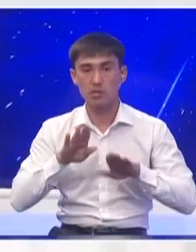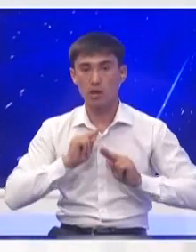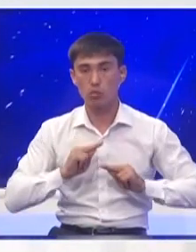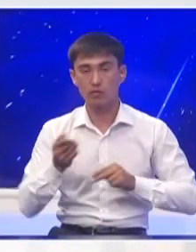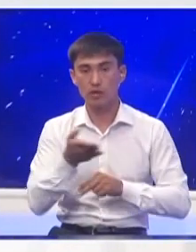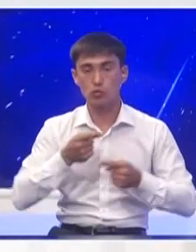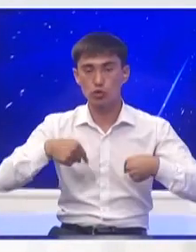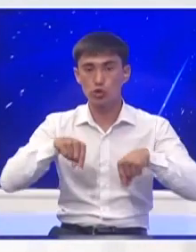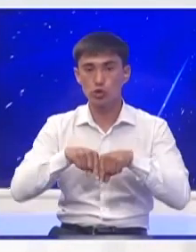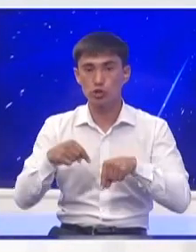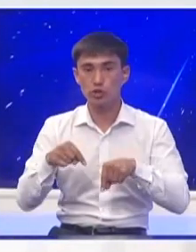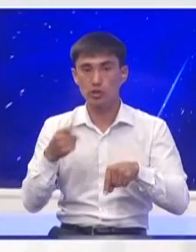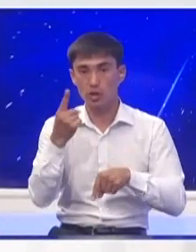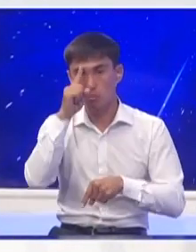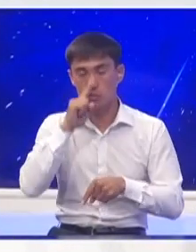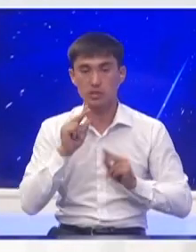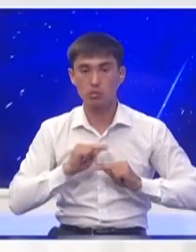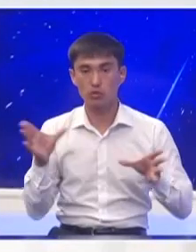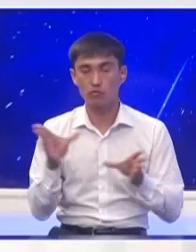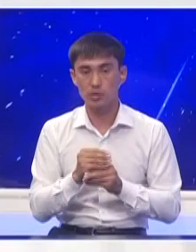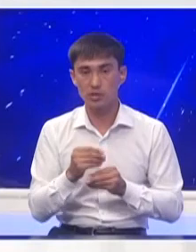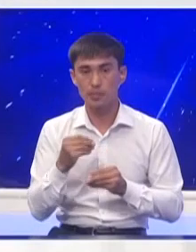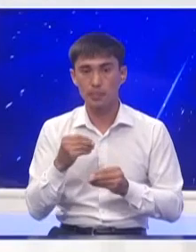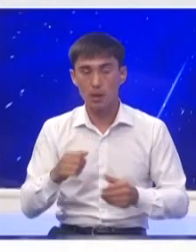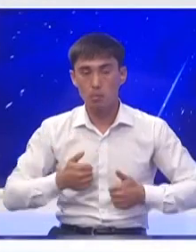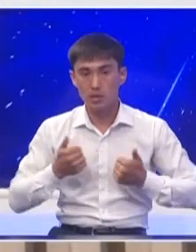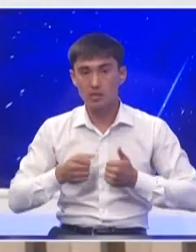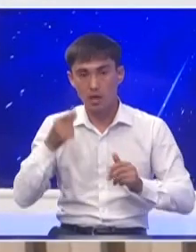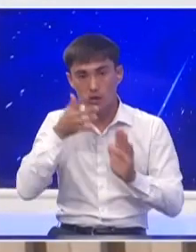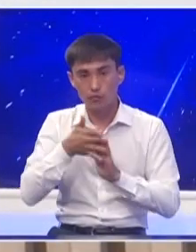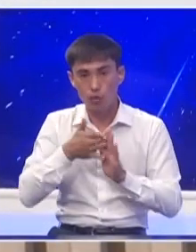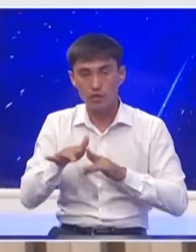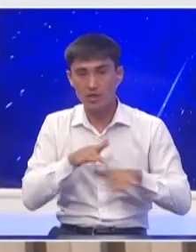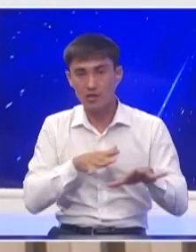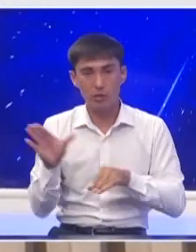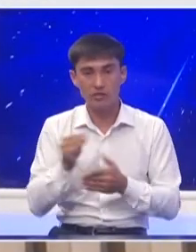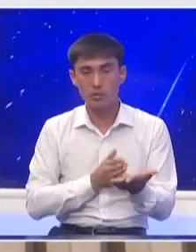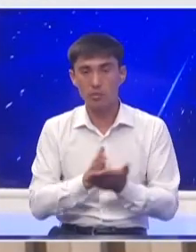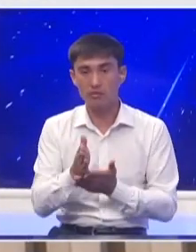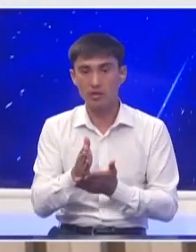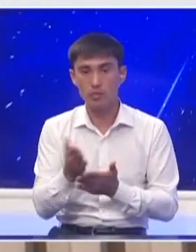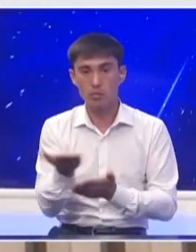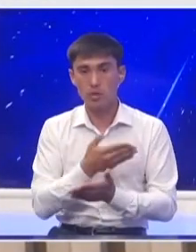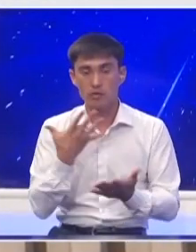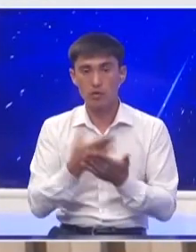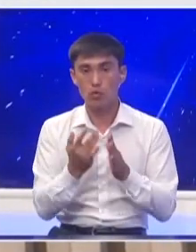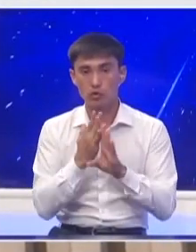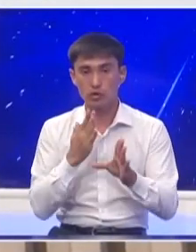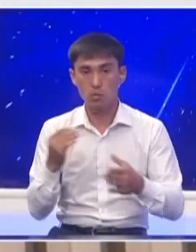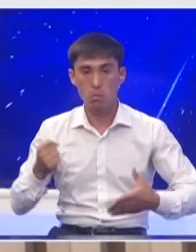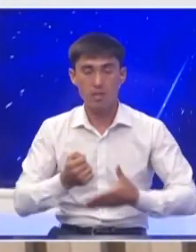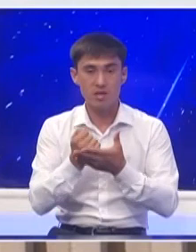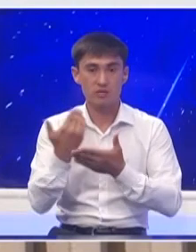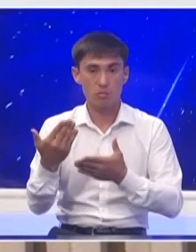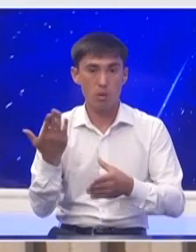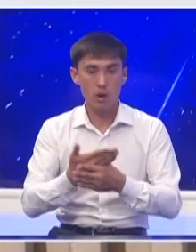наше учреждение. Уже ровно месяц мы работаем вместе. Всесторонне пытается освоить деятельность по всем направлениям. Мы, в свою очередь, всячески